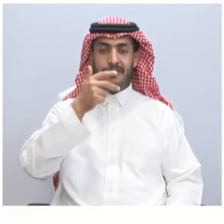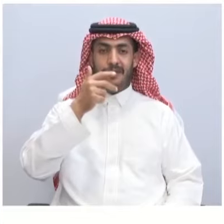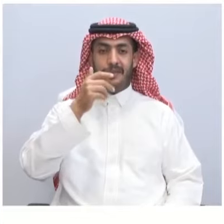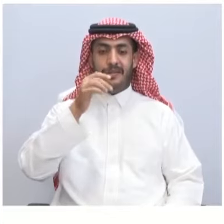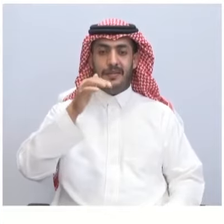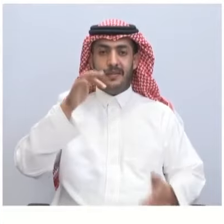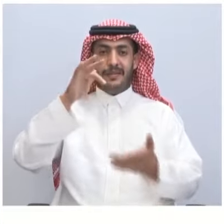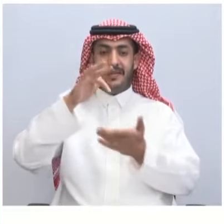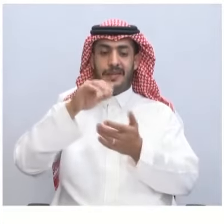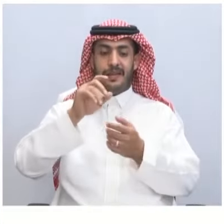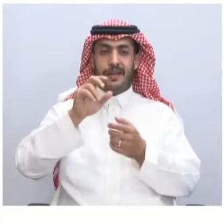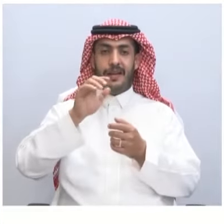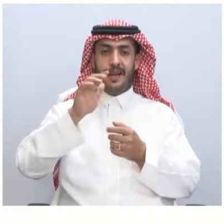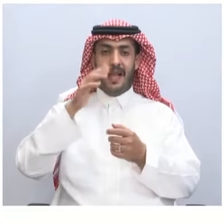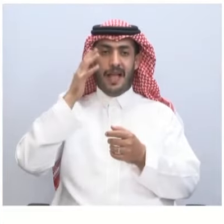من قاره